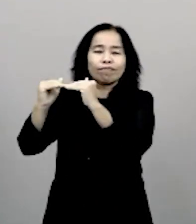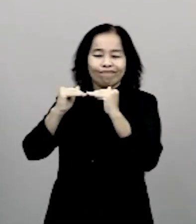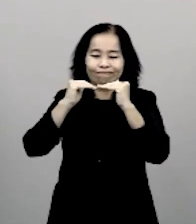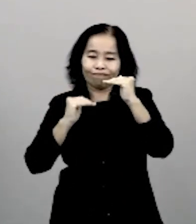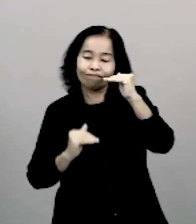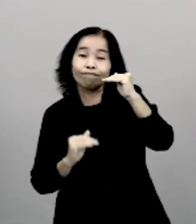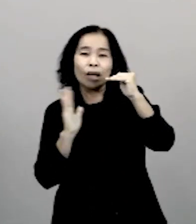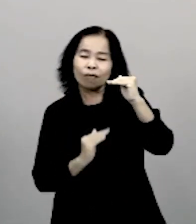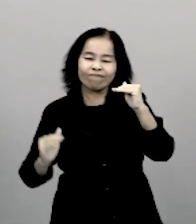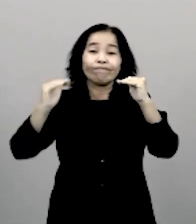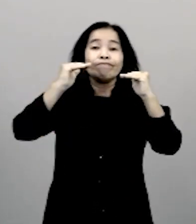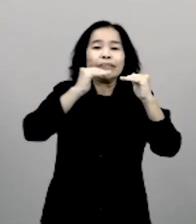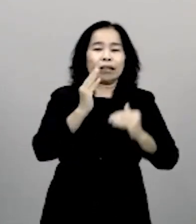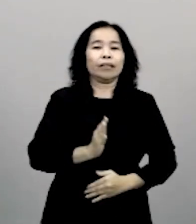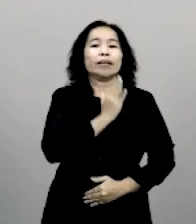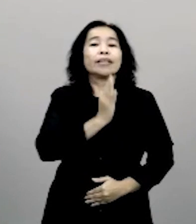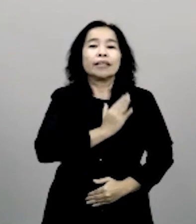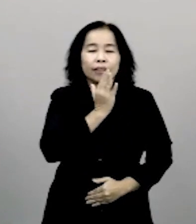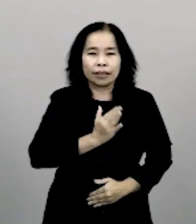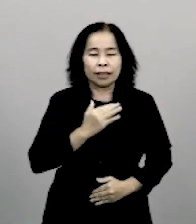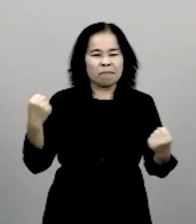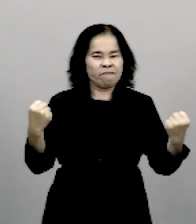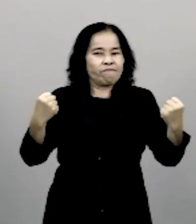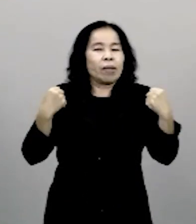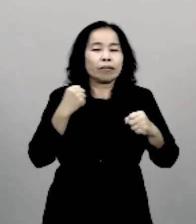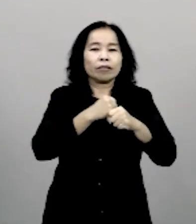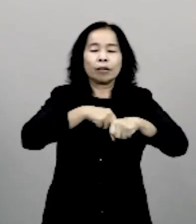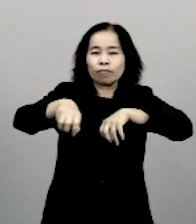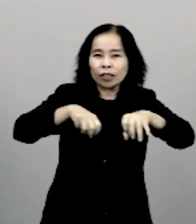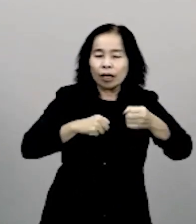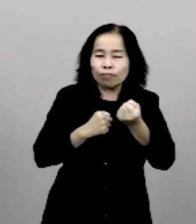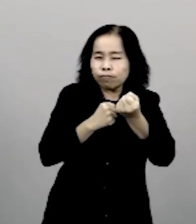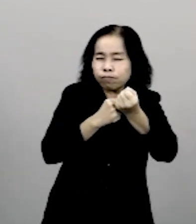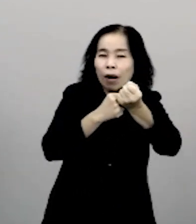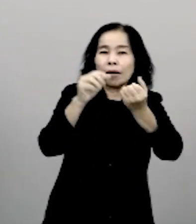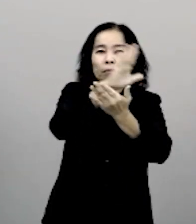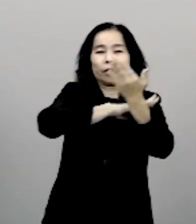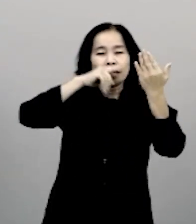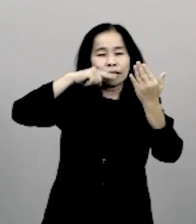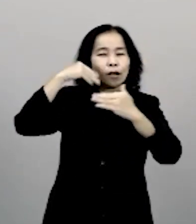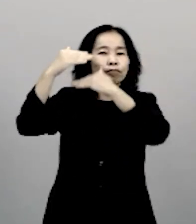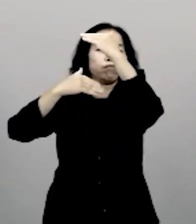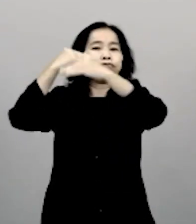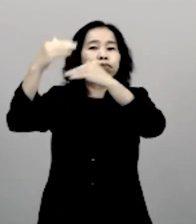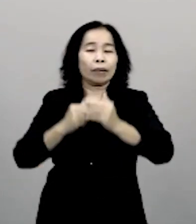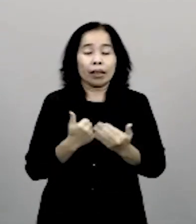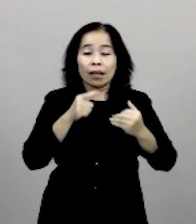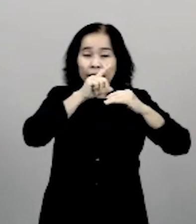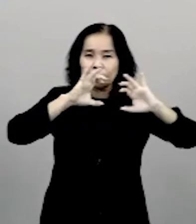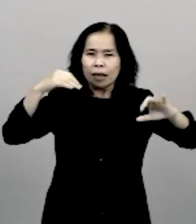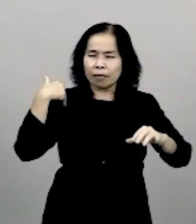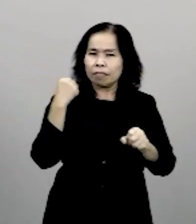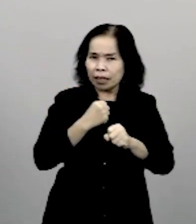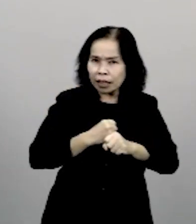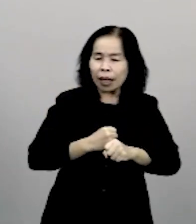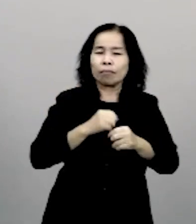ได้อย่างมีศักดิ์ศรีและเป็นพลังในการขับเคลื่อนการพัฒนาประเทศโดยรัฐบาลได้ยก